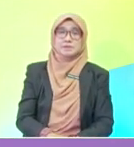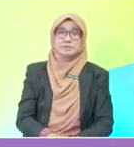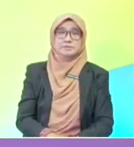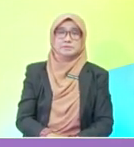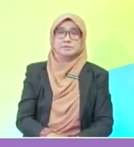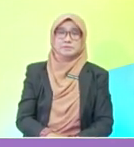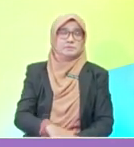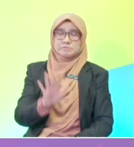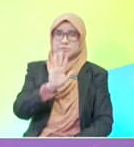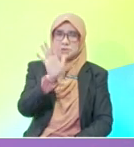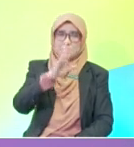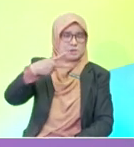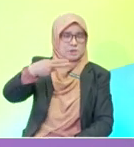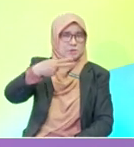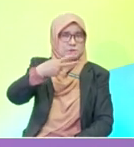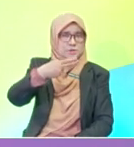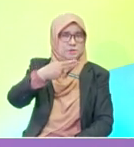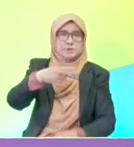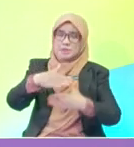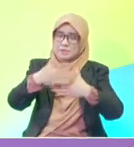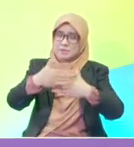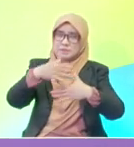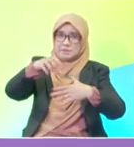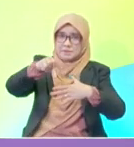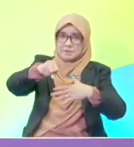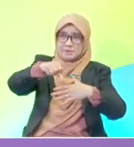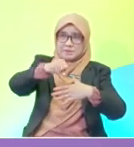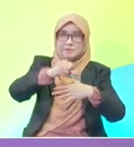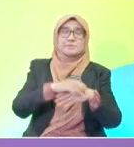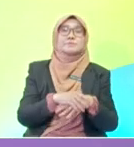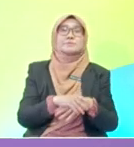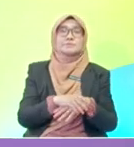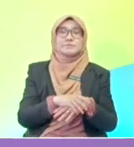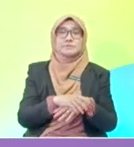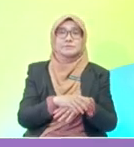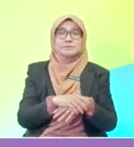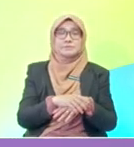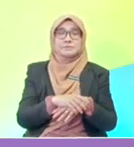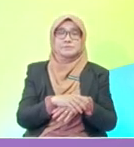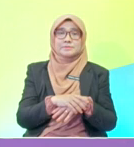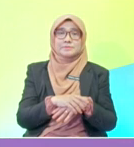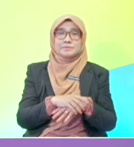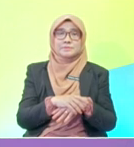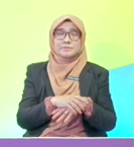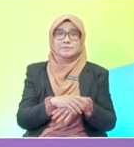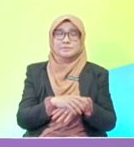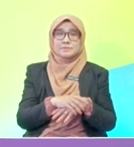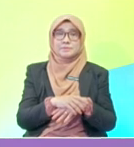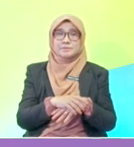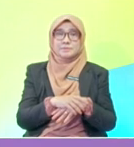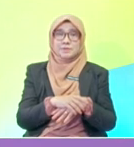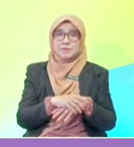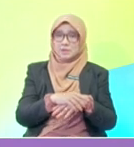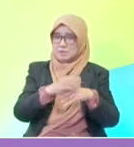payah sebab kertas aluminium ni sangat mudah. Tak gunting pula cikgu. Tak apa. Okey, kita pastikan hujung parang ni tajam